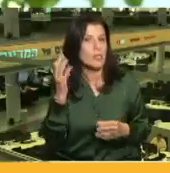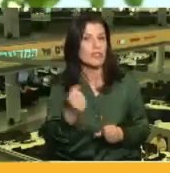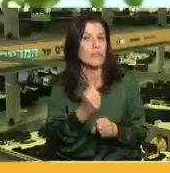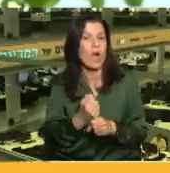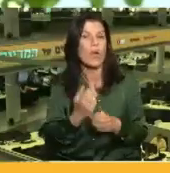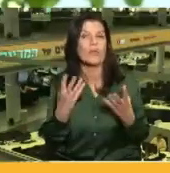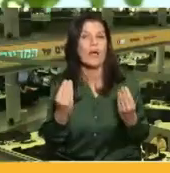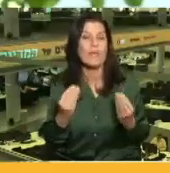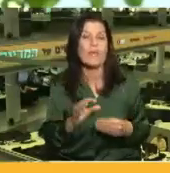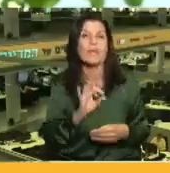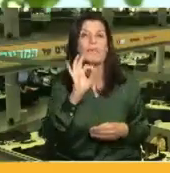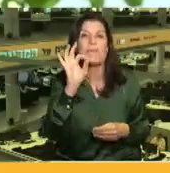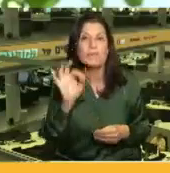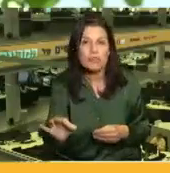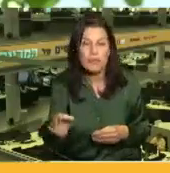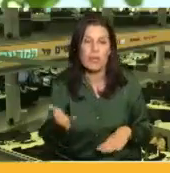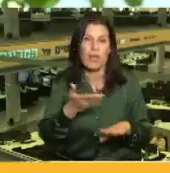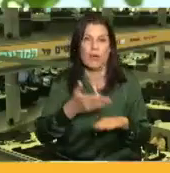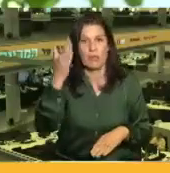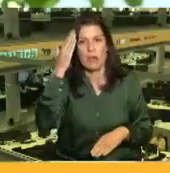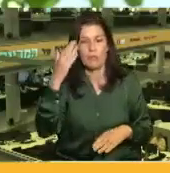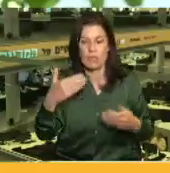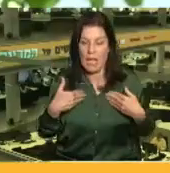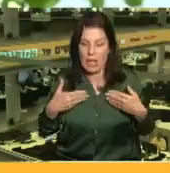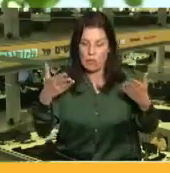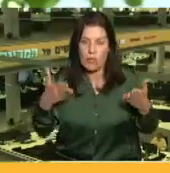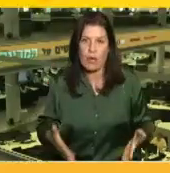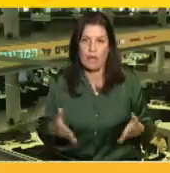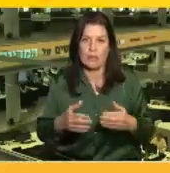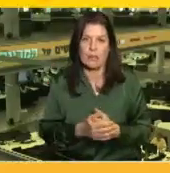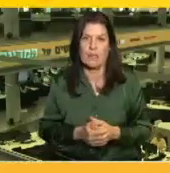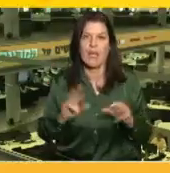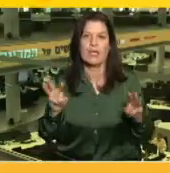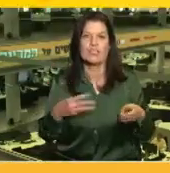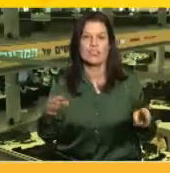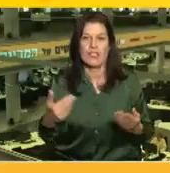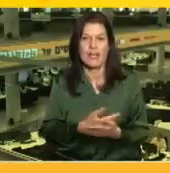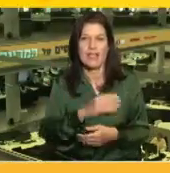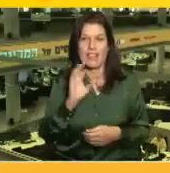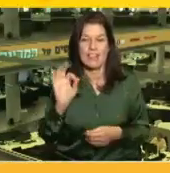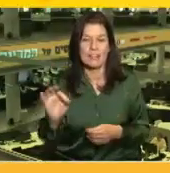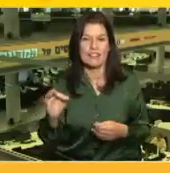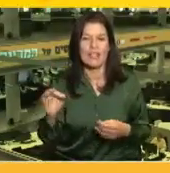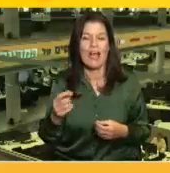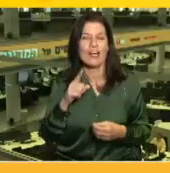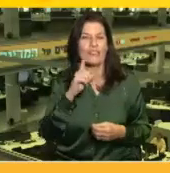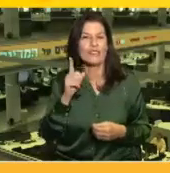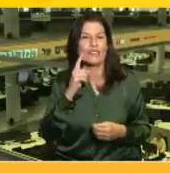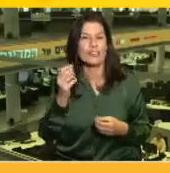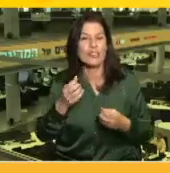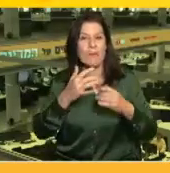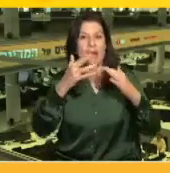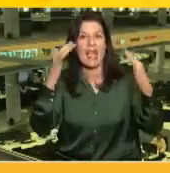בשביל, זהו, פשוט להעלות את המודעות, להגיד, אנחנו כאן. השיר החדש הזה שלך, גן עדן, המדהים, ששמענו אותו